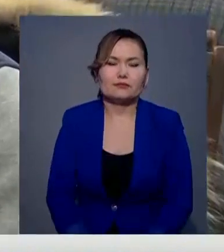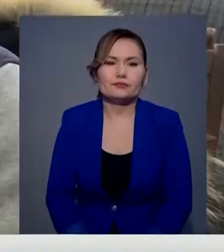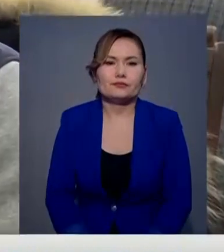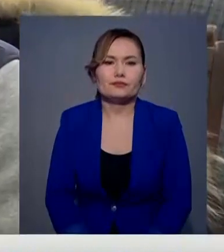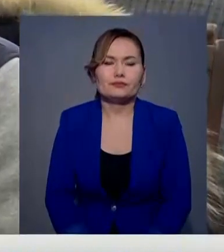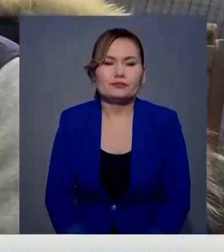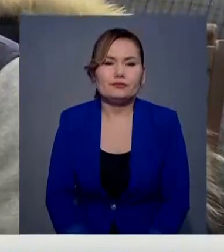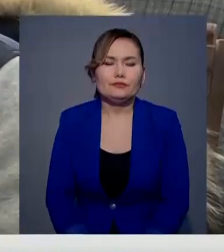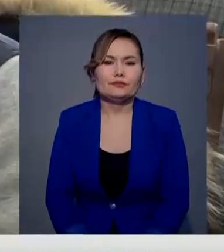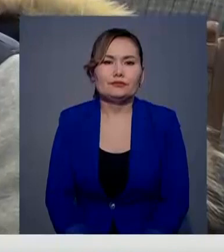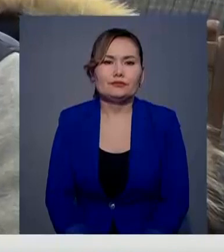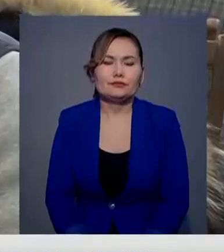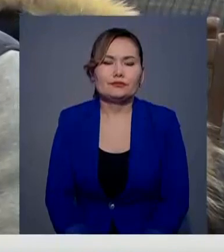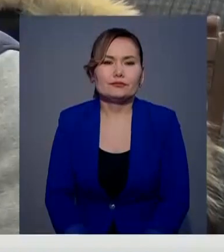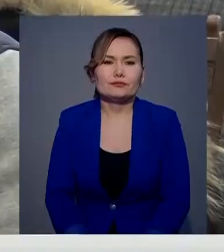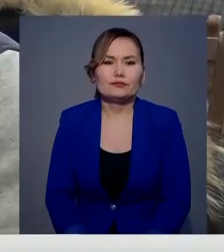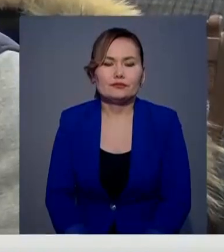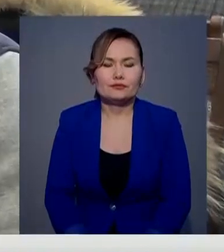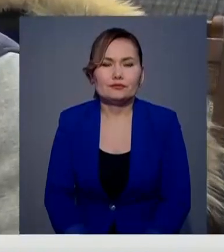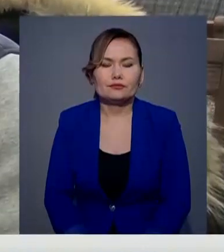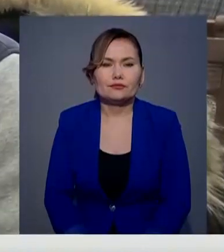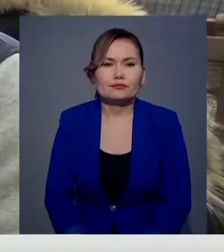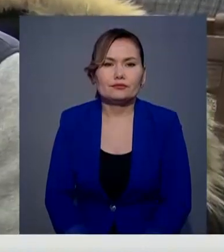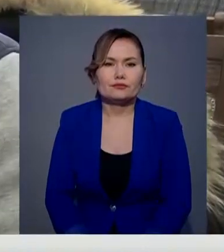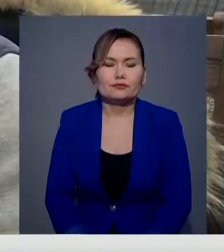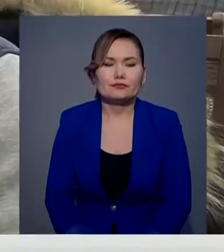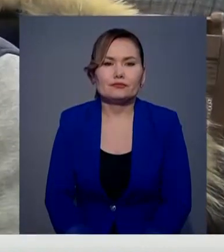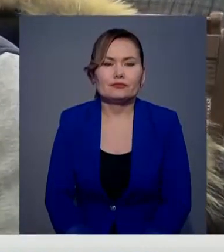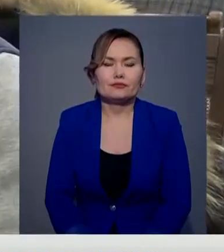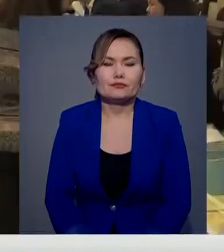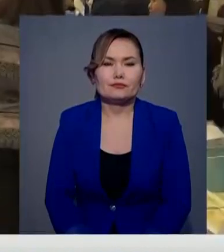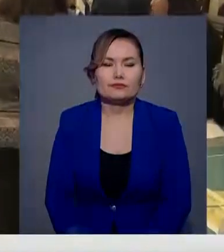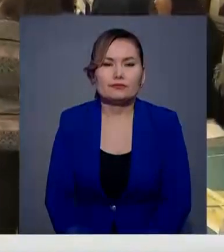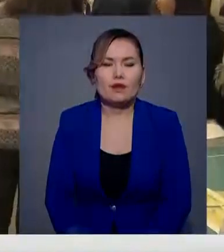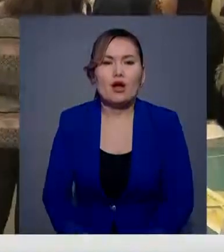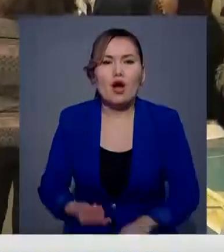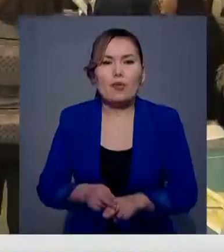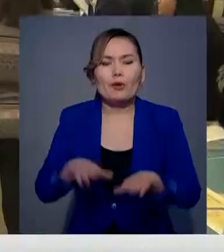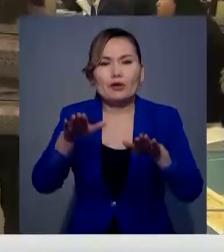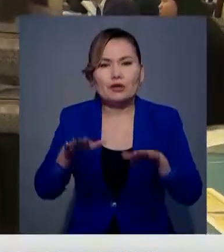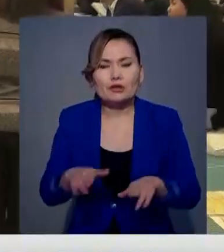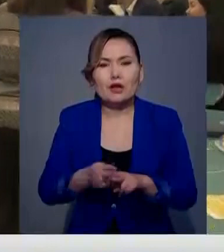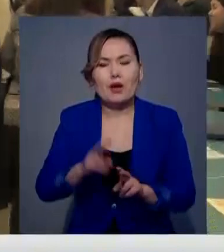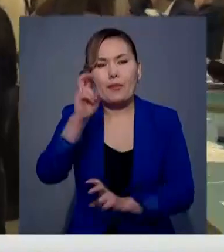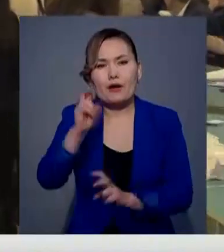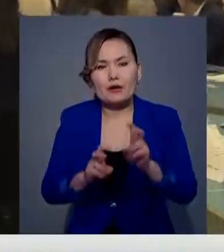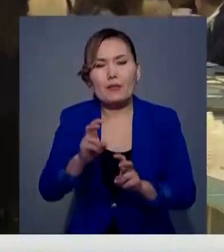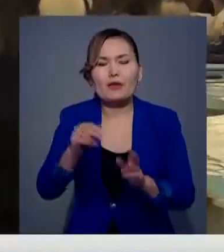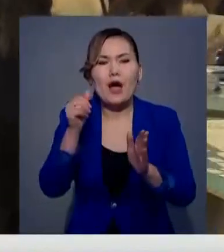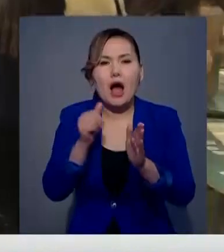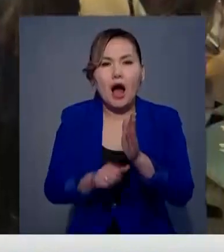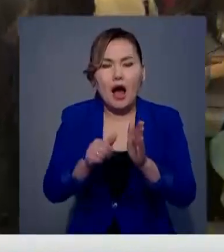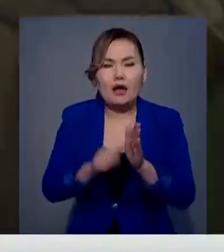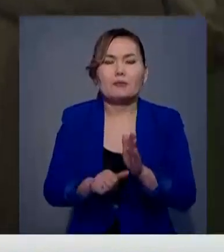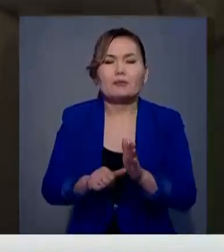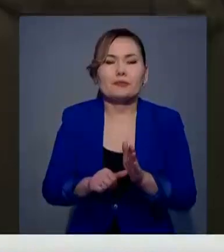то есть нас интересуют именно как раз специальности, которые здесь обучаются. Бұл жердегі кейбір зауыттарға бірдемде 60-тан астам түйіндеме